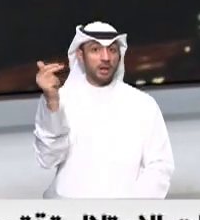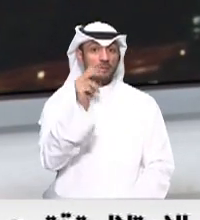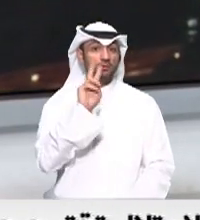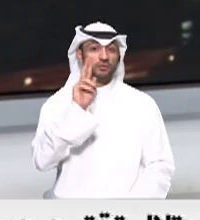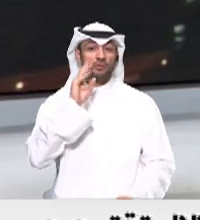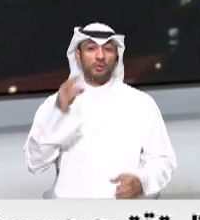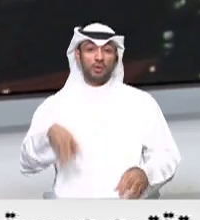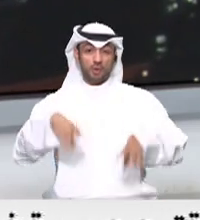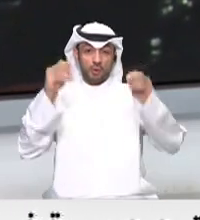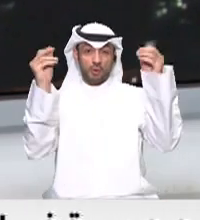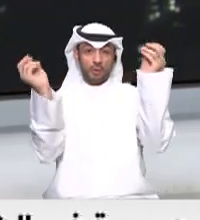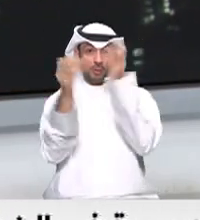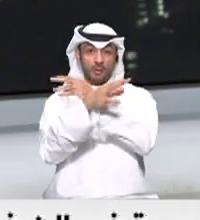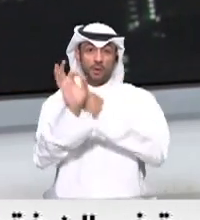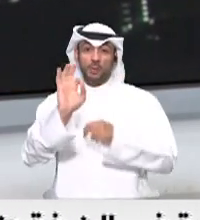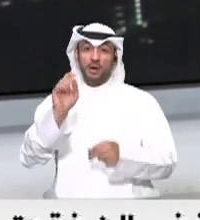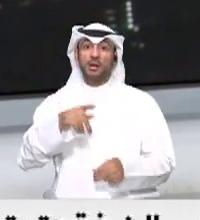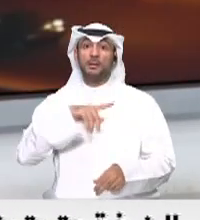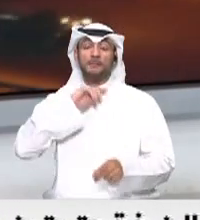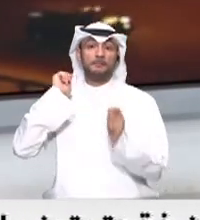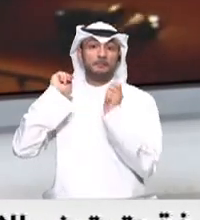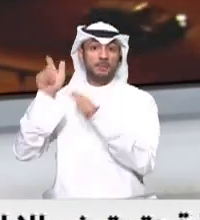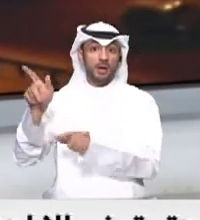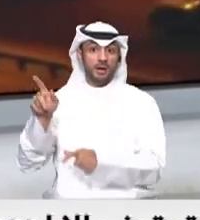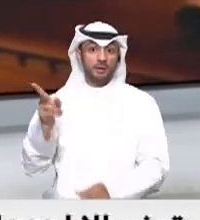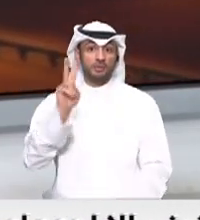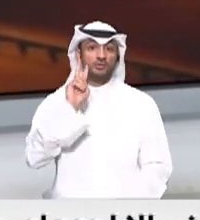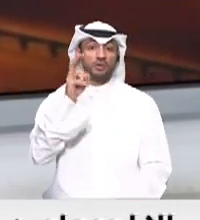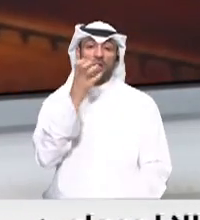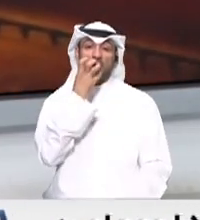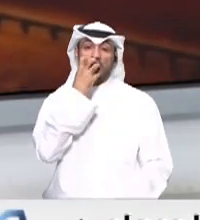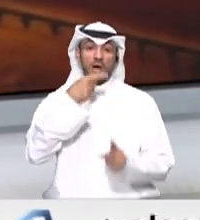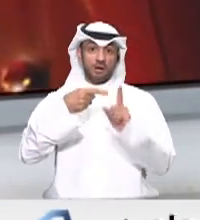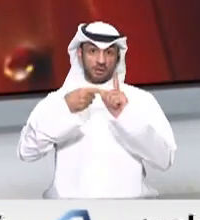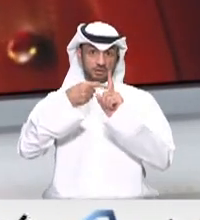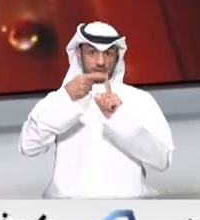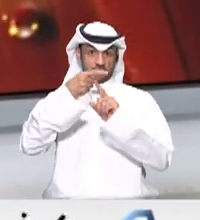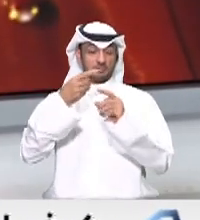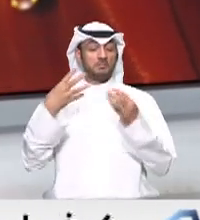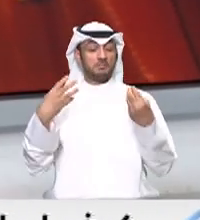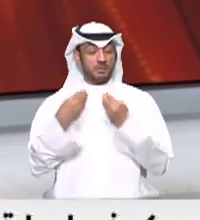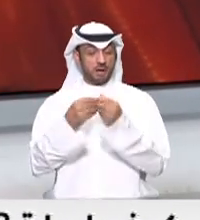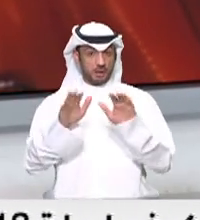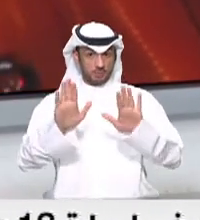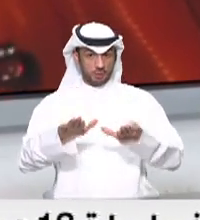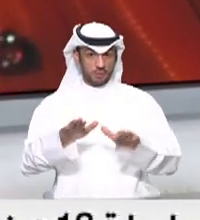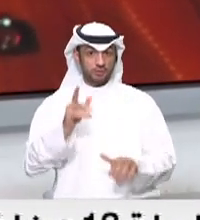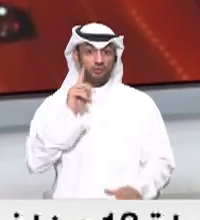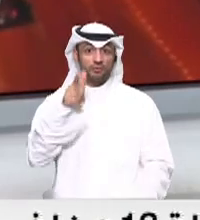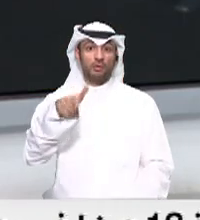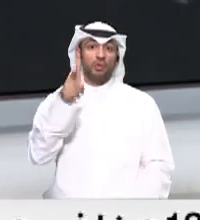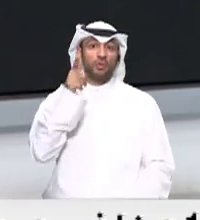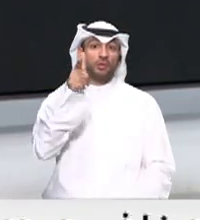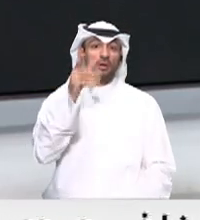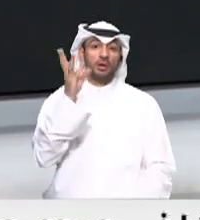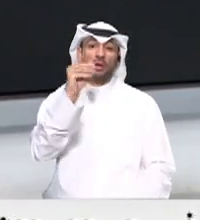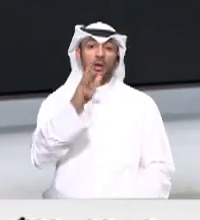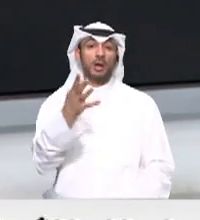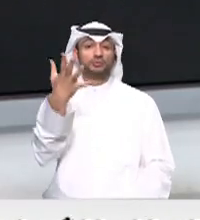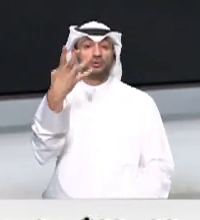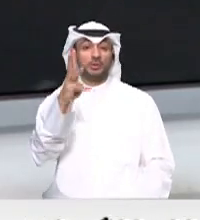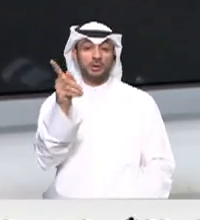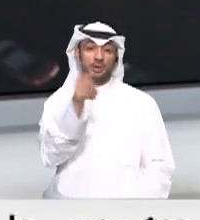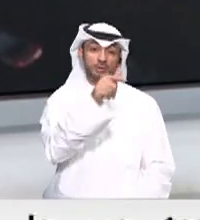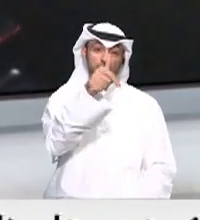مثار خاصه على المناطق الصحراويه والمكشوفه اجواء حاره لا تزال مستمره ويانا خلال النهار سجلت ال 45 و 46 درجه